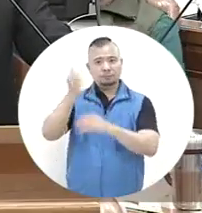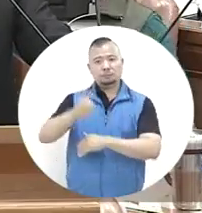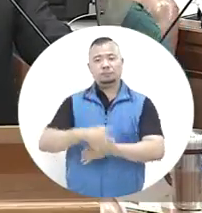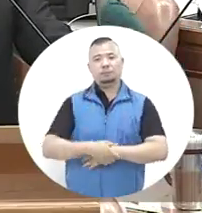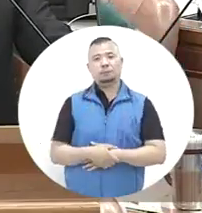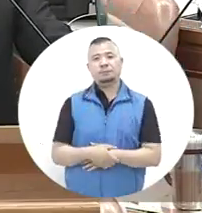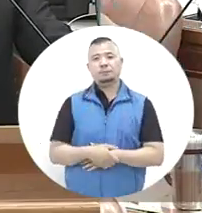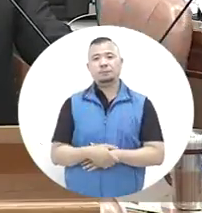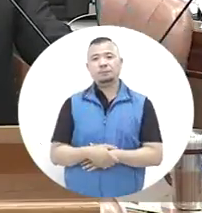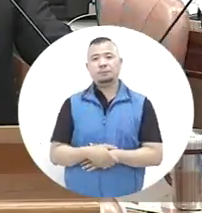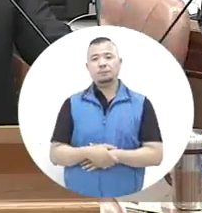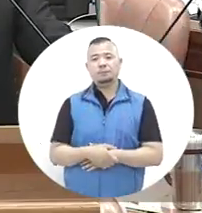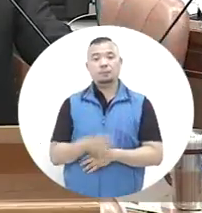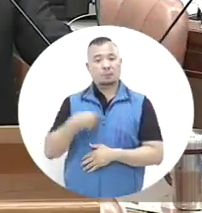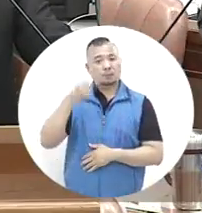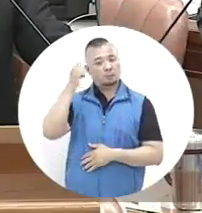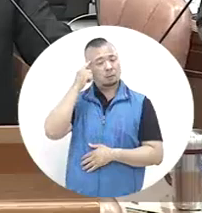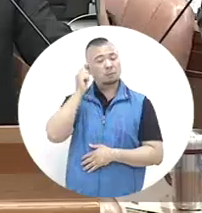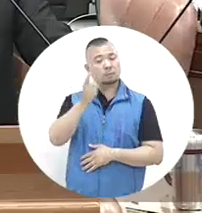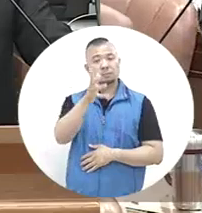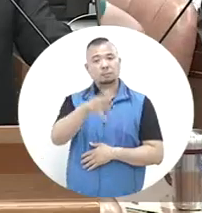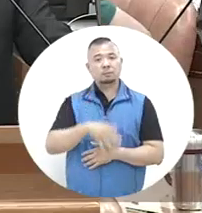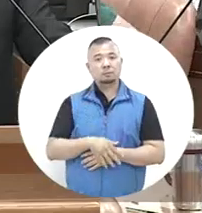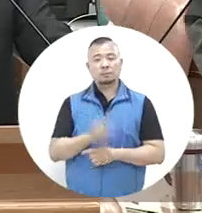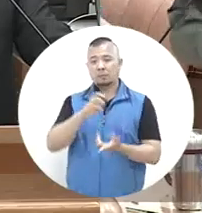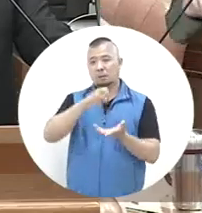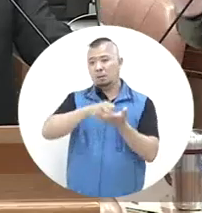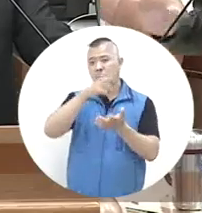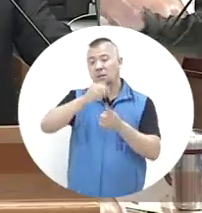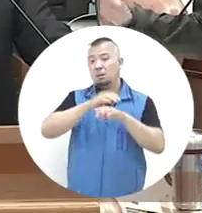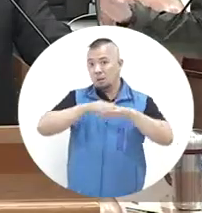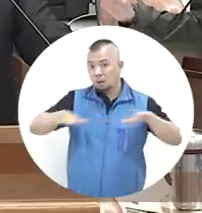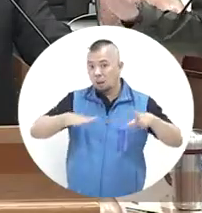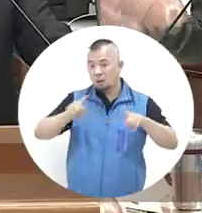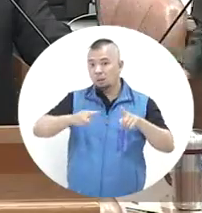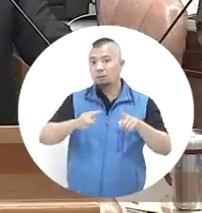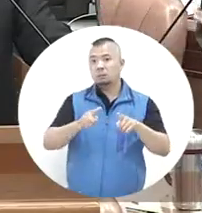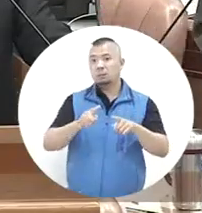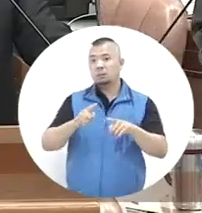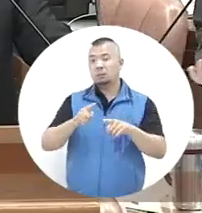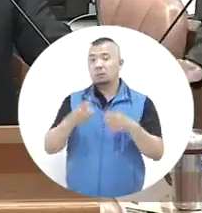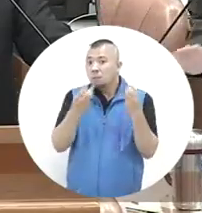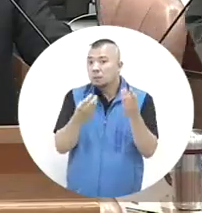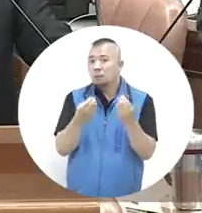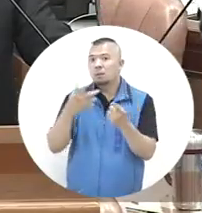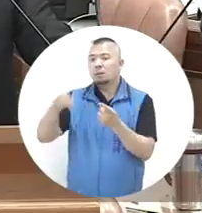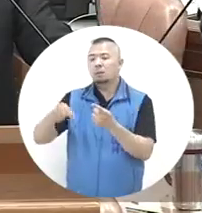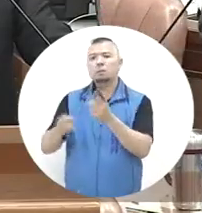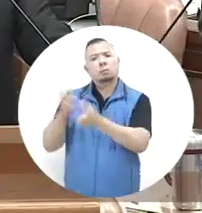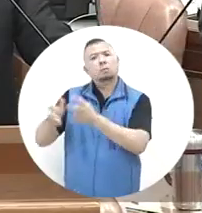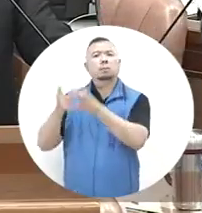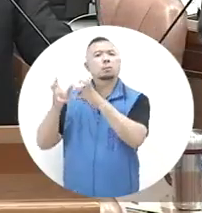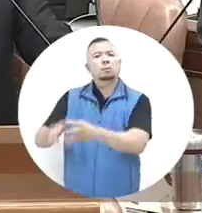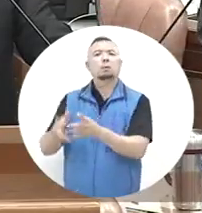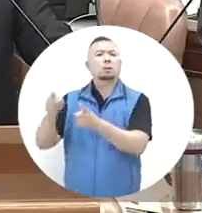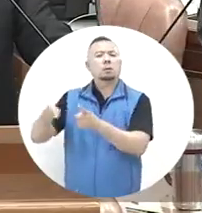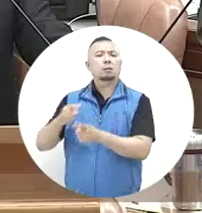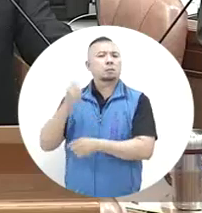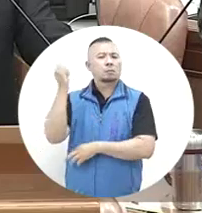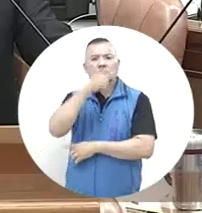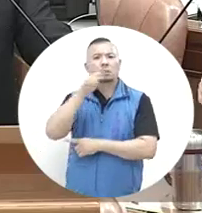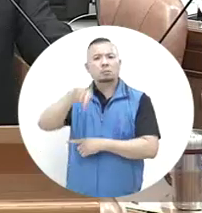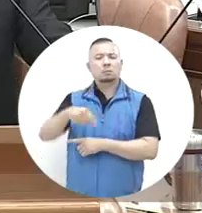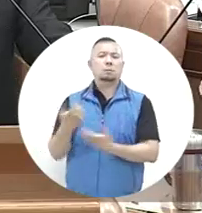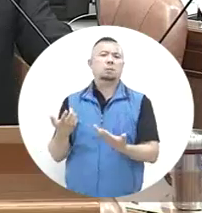我想知道一件事，没有核安就没有核能是宇宙皆知的事，这不需要专家学者，只是今